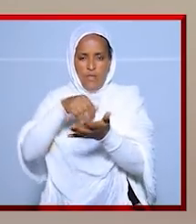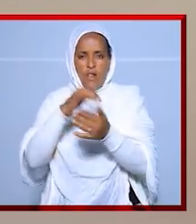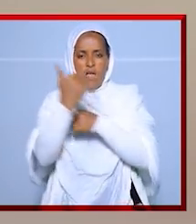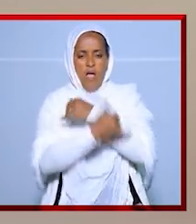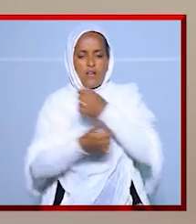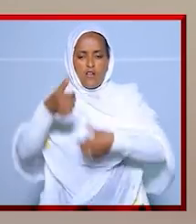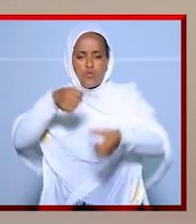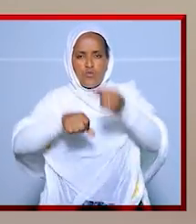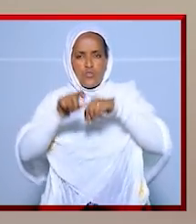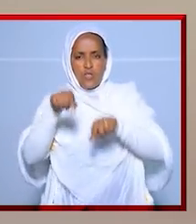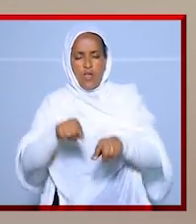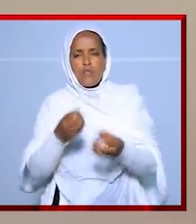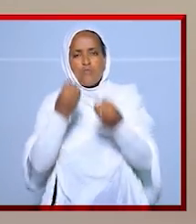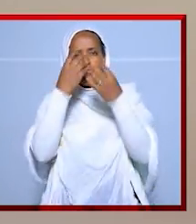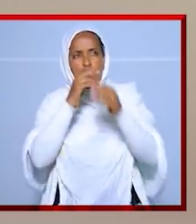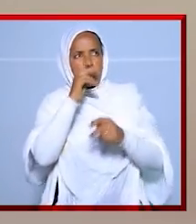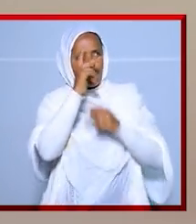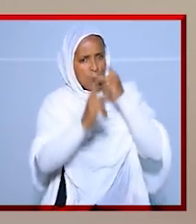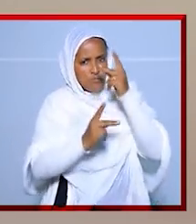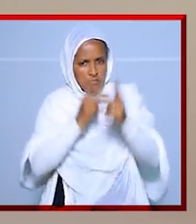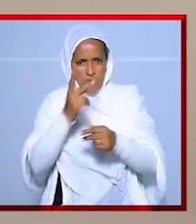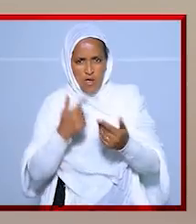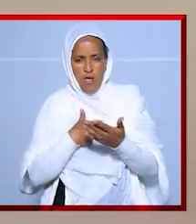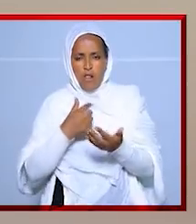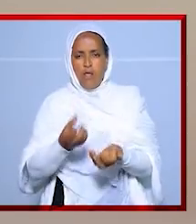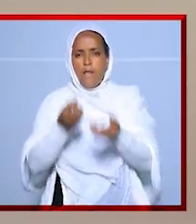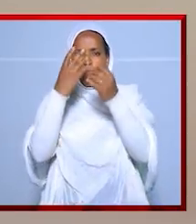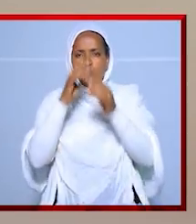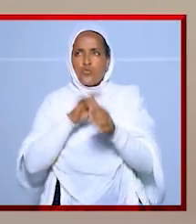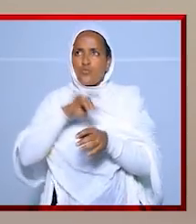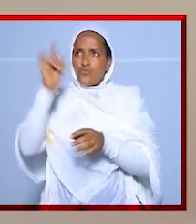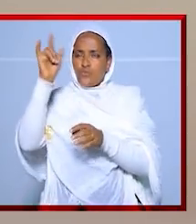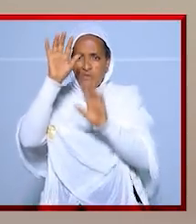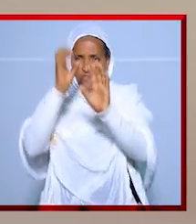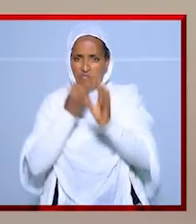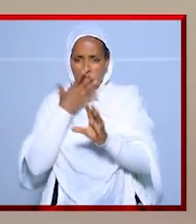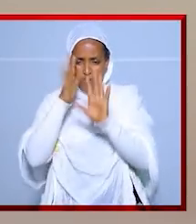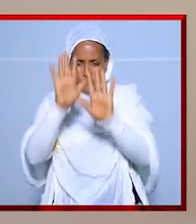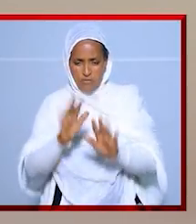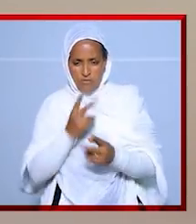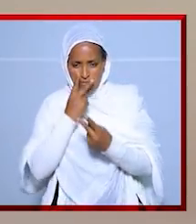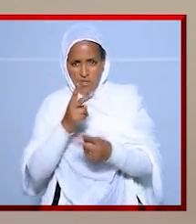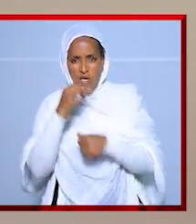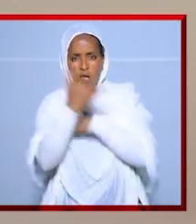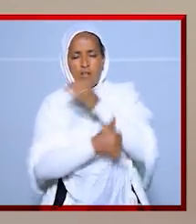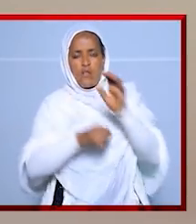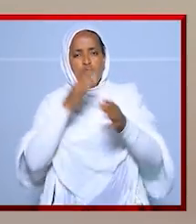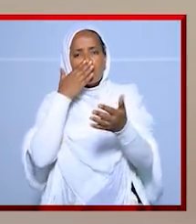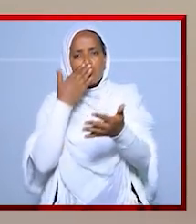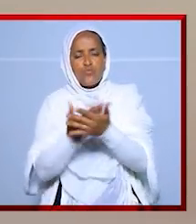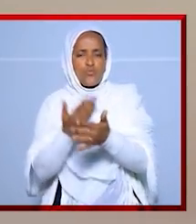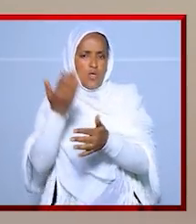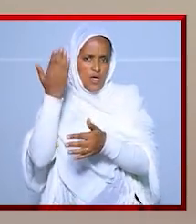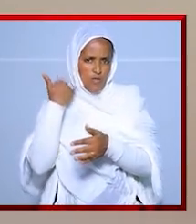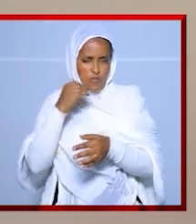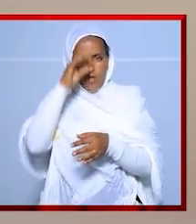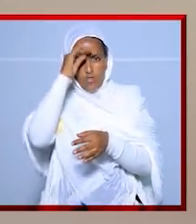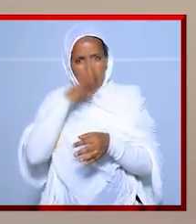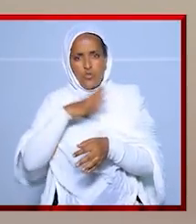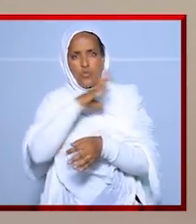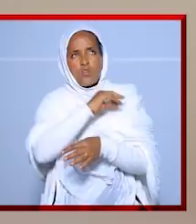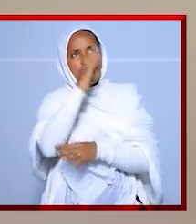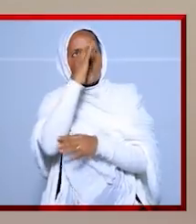ለሀገር አስተዋጽኦ ያደረጉ ዛሬ የብዙ የቱሪስት መስህብ የሆኑ ዛሬ ብዙ የውጮቹ የሚያደንቋት ሀገር ያደረጉ ጥሩ